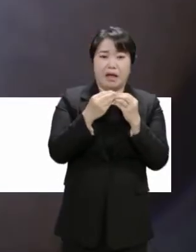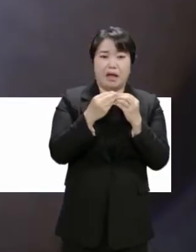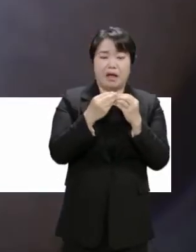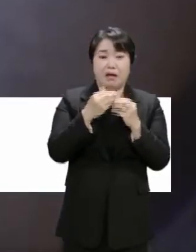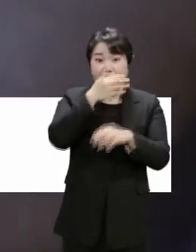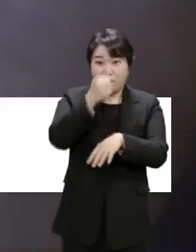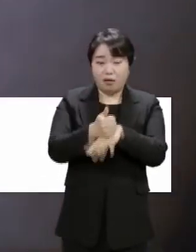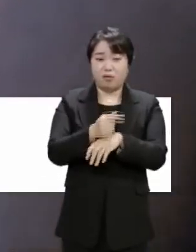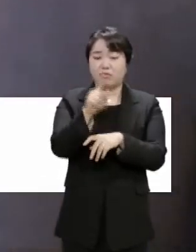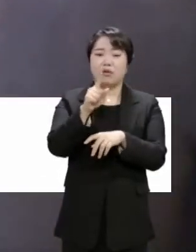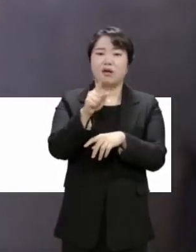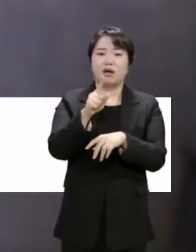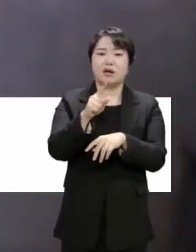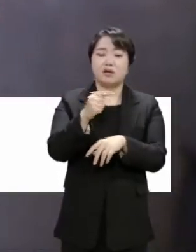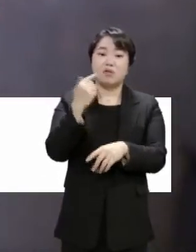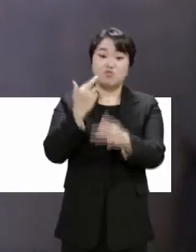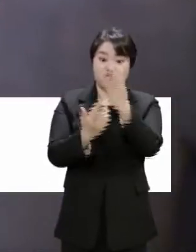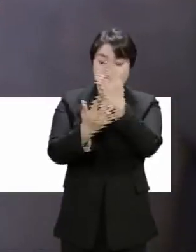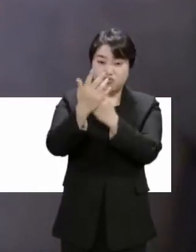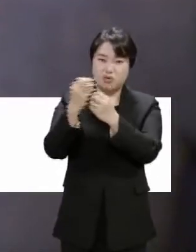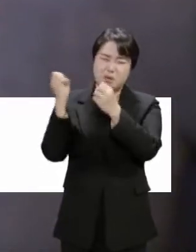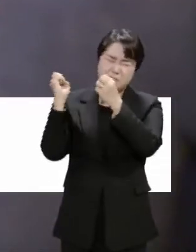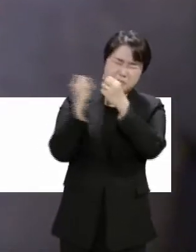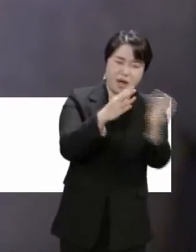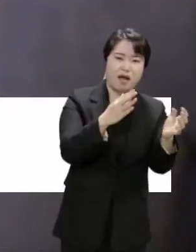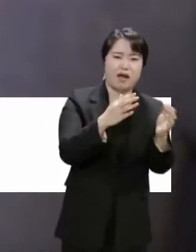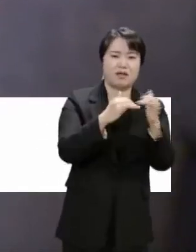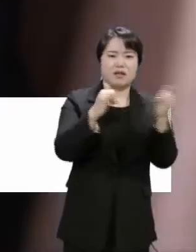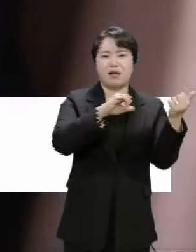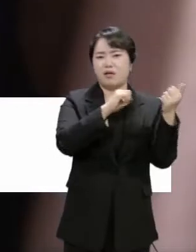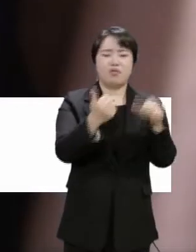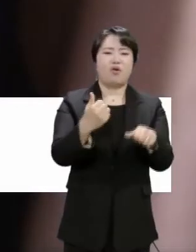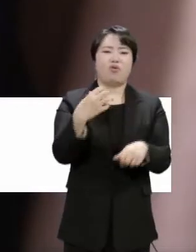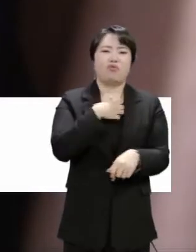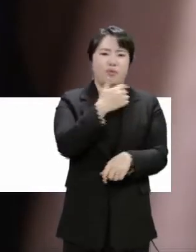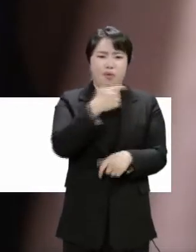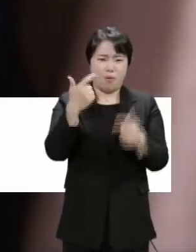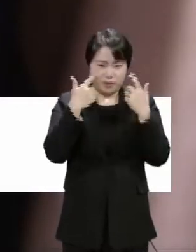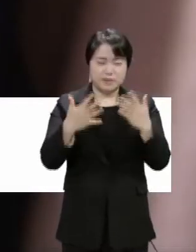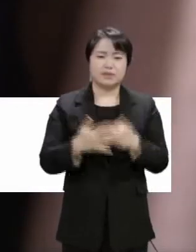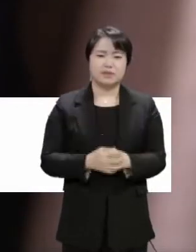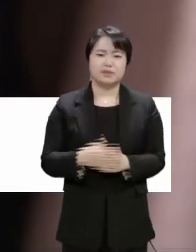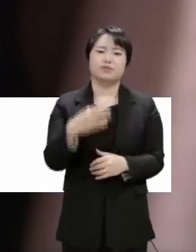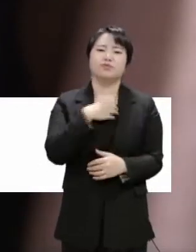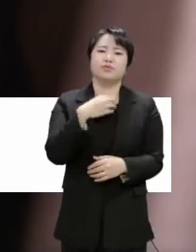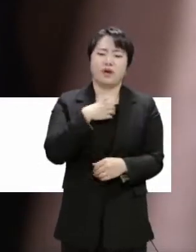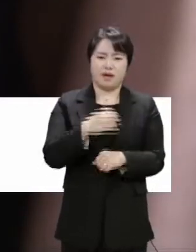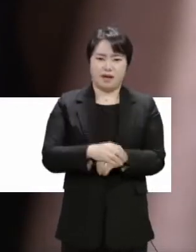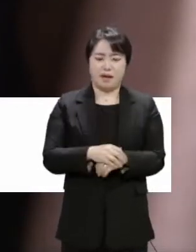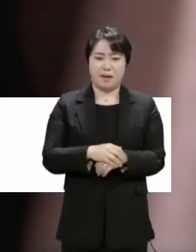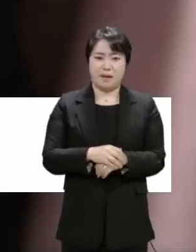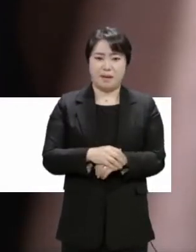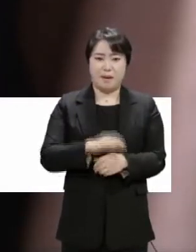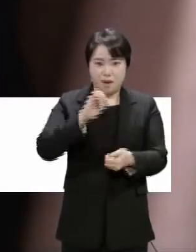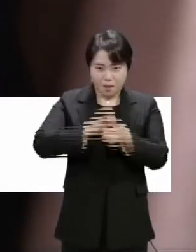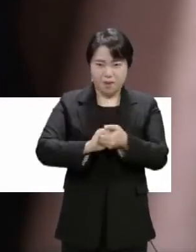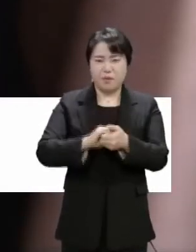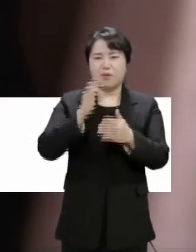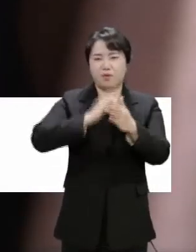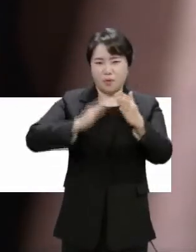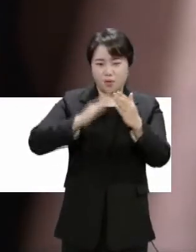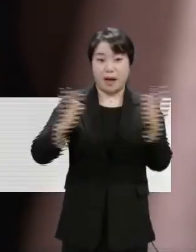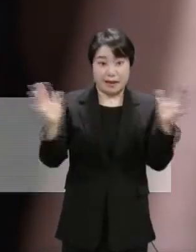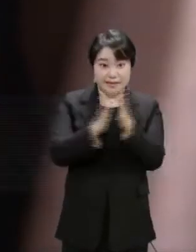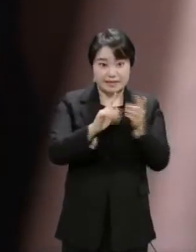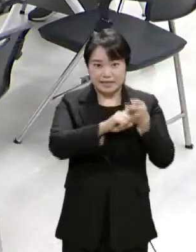그냥 여기는 화재가 큰 화재가 납니다. 인명피해가 너무 많이 나요. 그렇기 때문에 공공재개발을 원하는